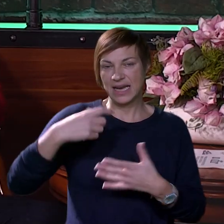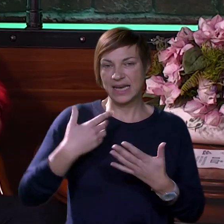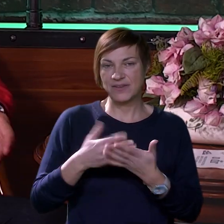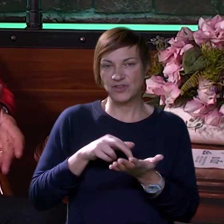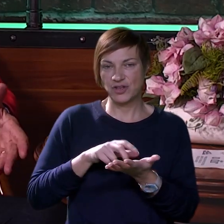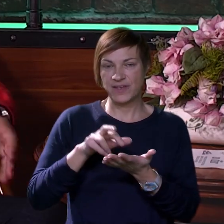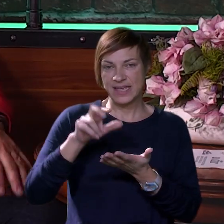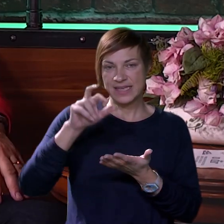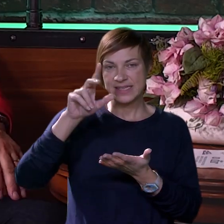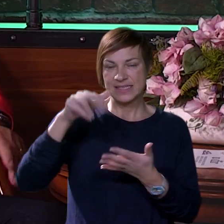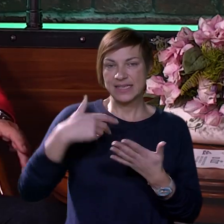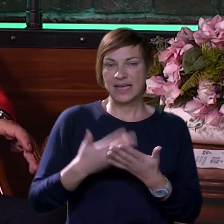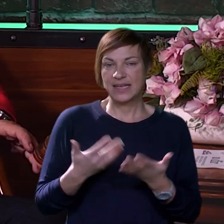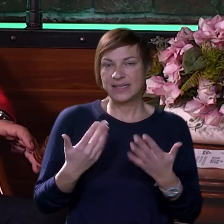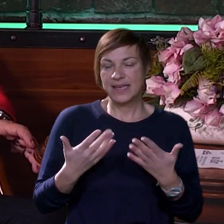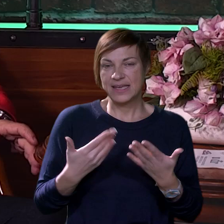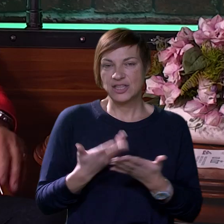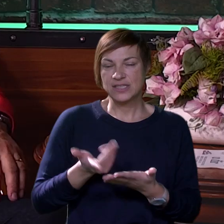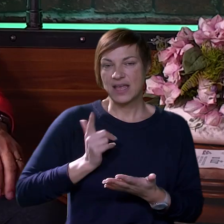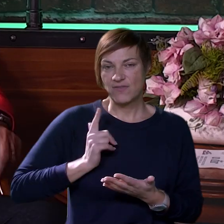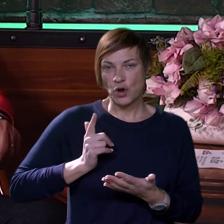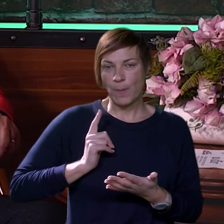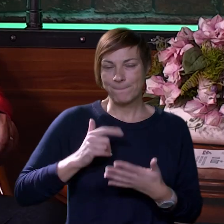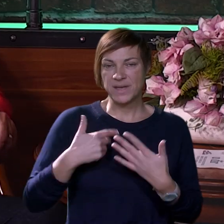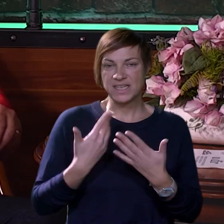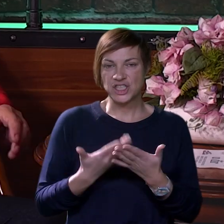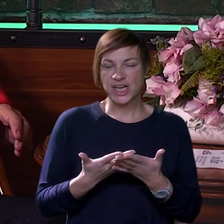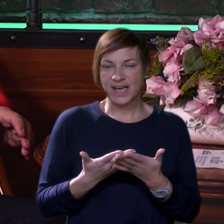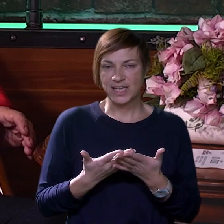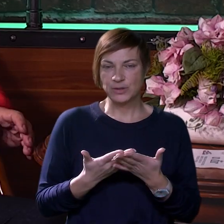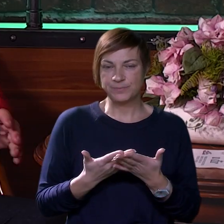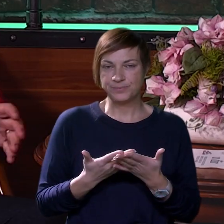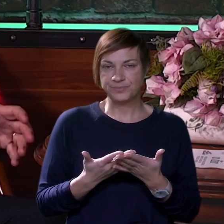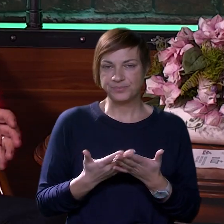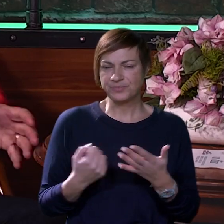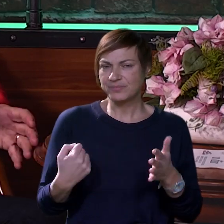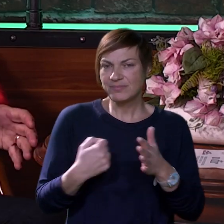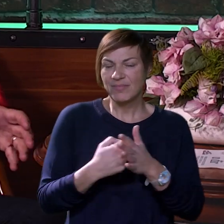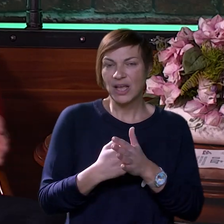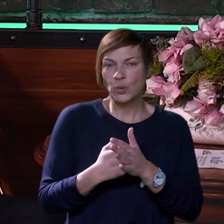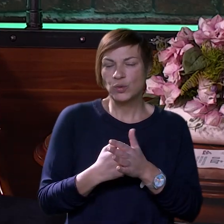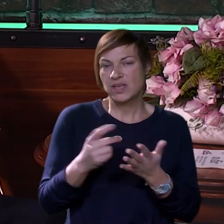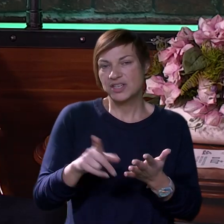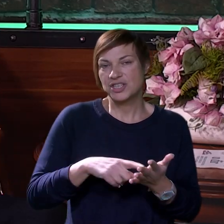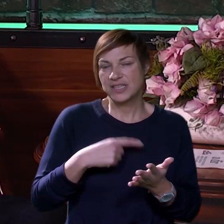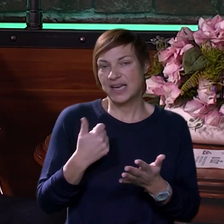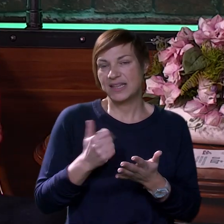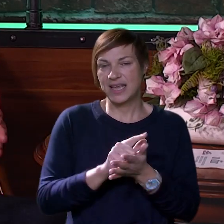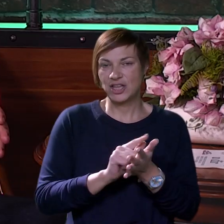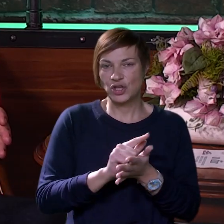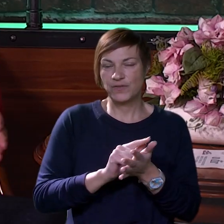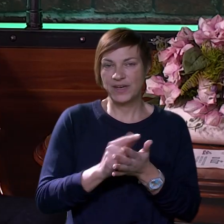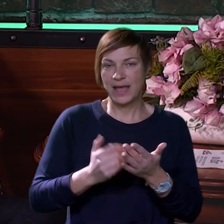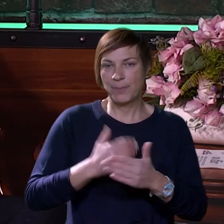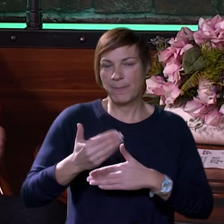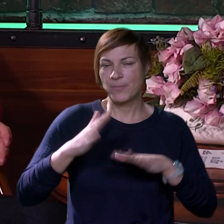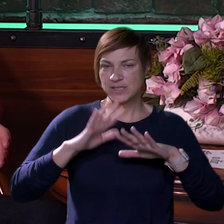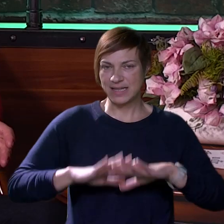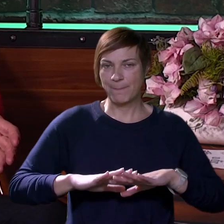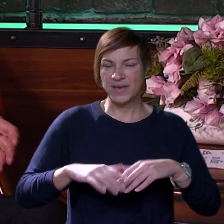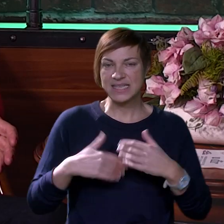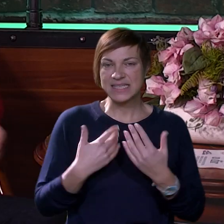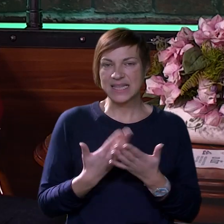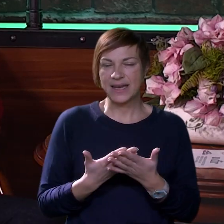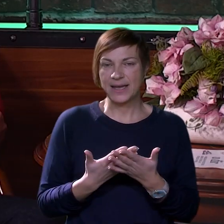ne koriste skale, nego da jednostavno pričekaju. Jer taj udar, on će trajati jedno određeno vrijeme i poslije